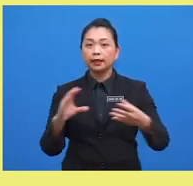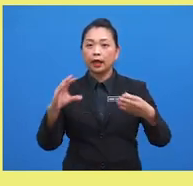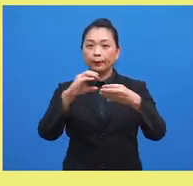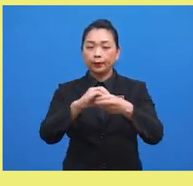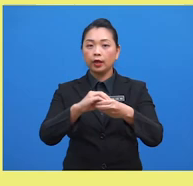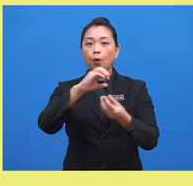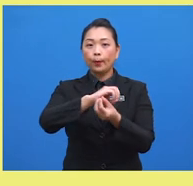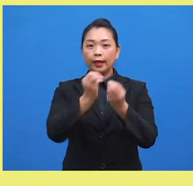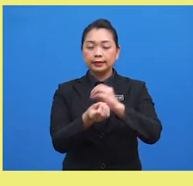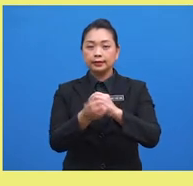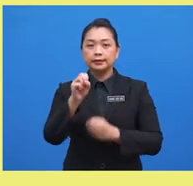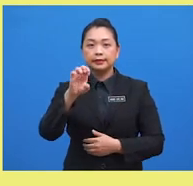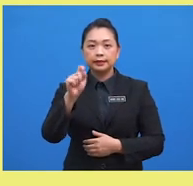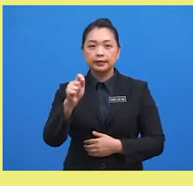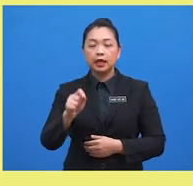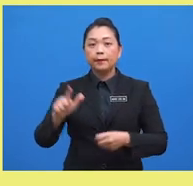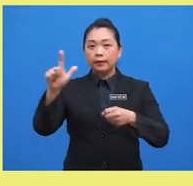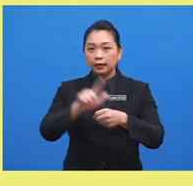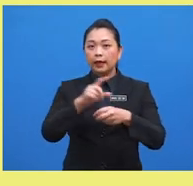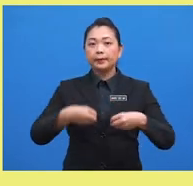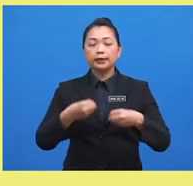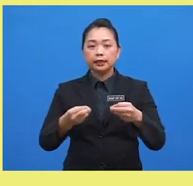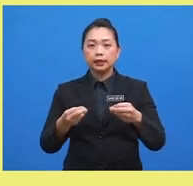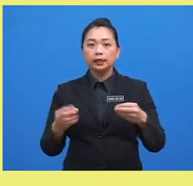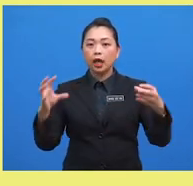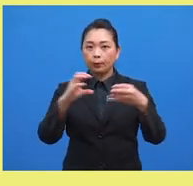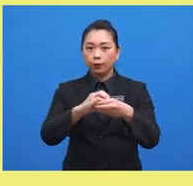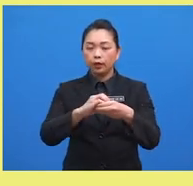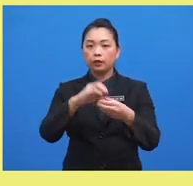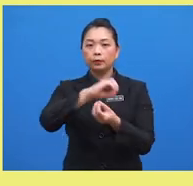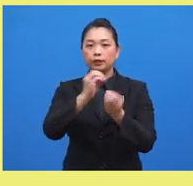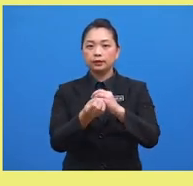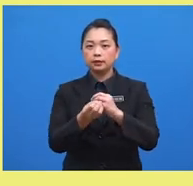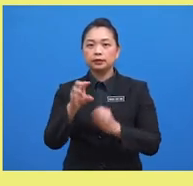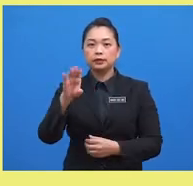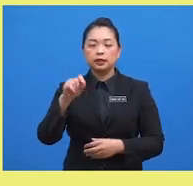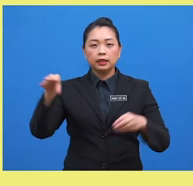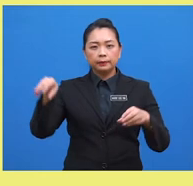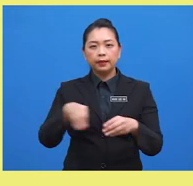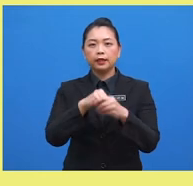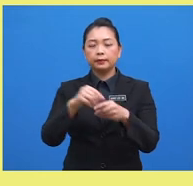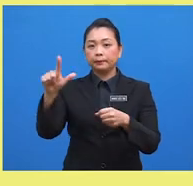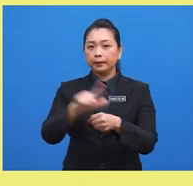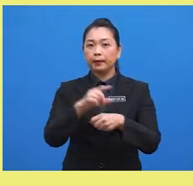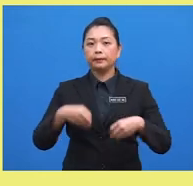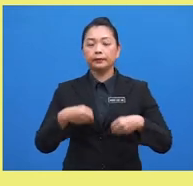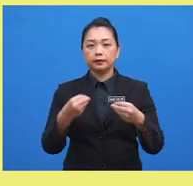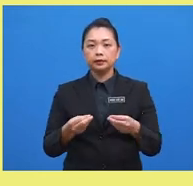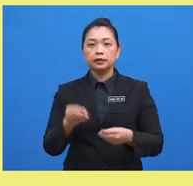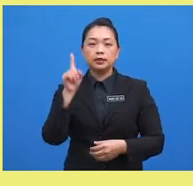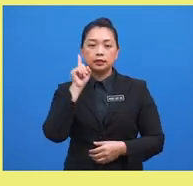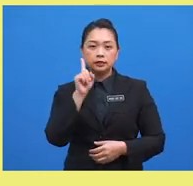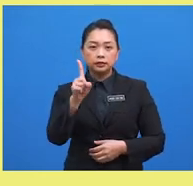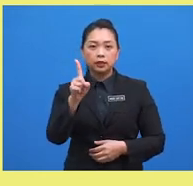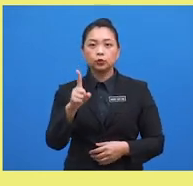operasi. Pelengkap bagi gabungan operasi set melibatkan pelengkap